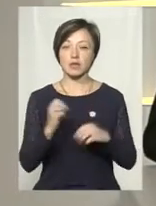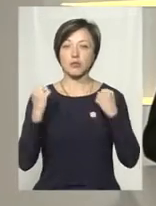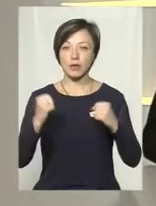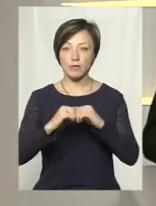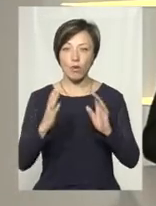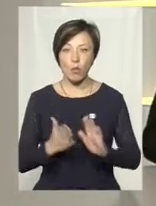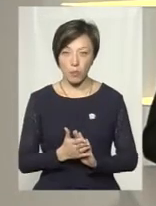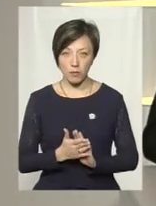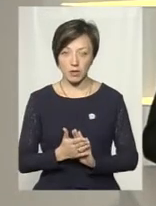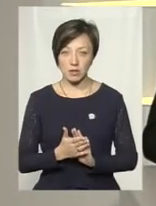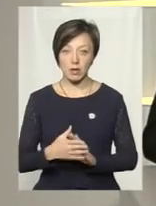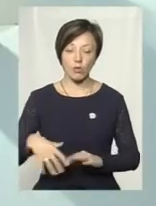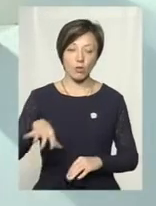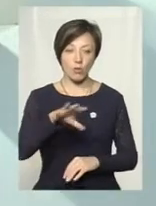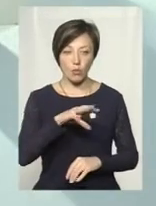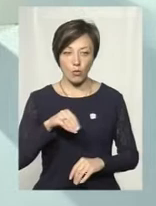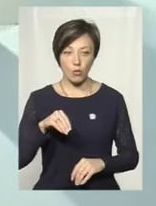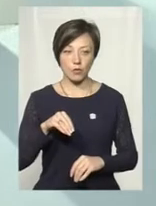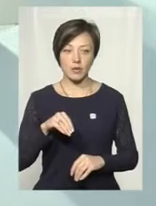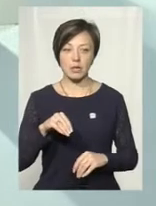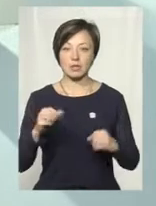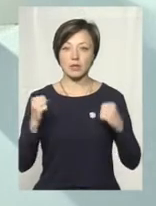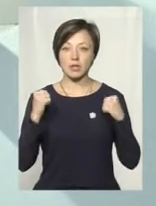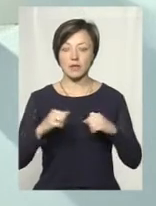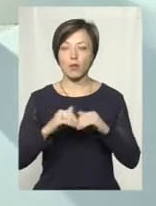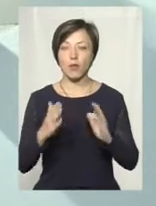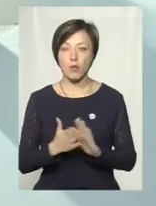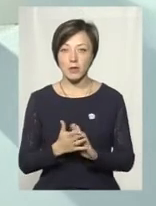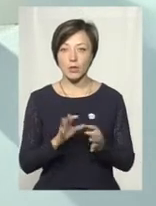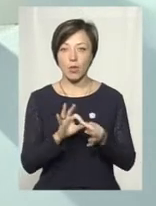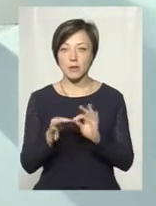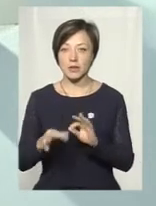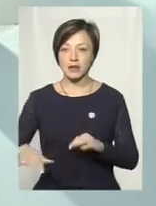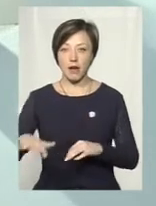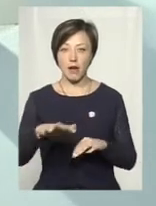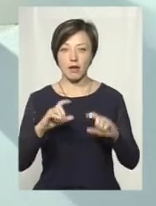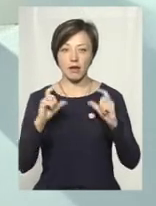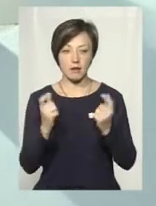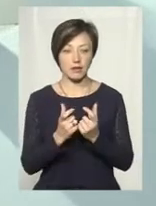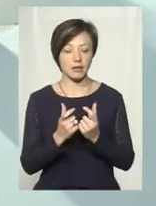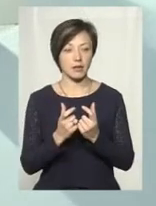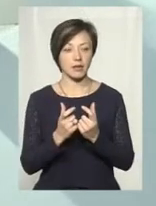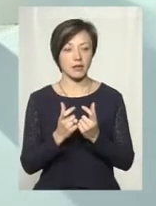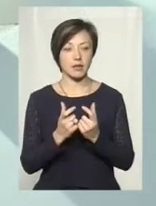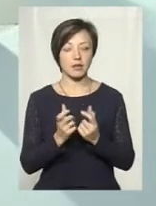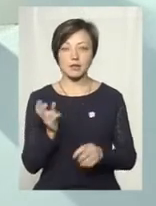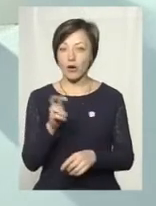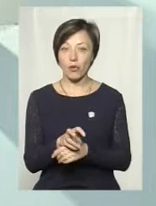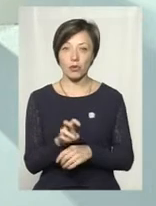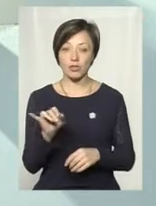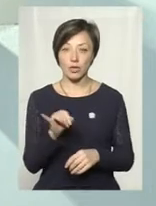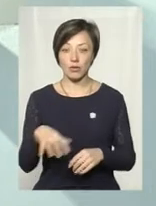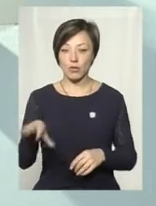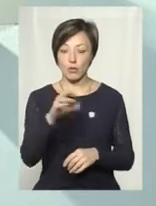комплекс. Кругом навіть от спортивний комплекс, Олімпійська арена, і туди заходиш, і